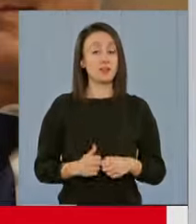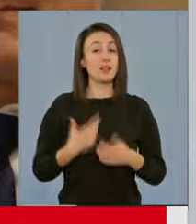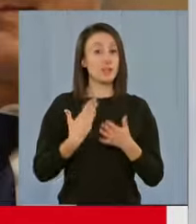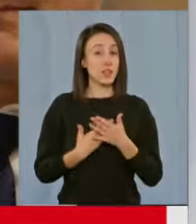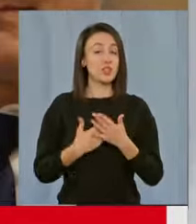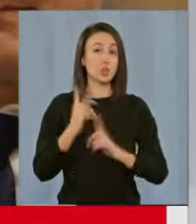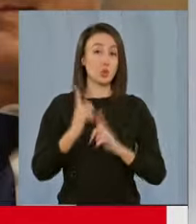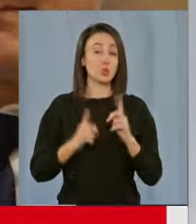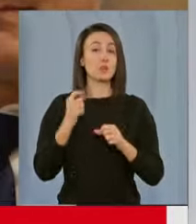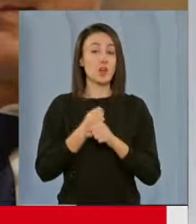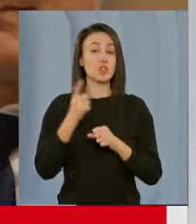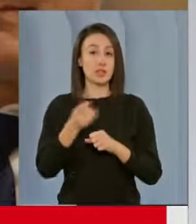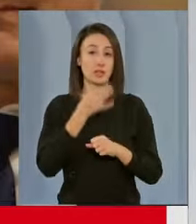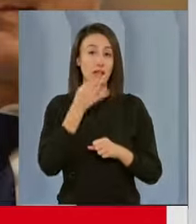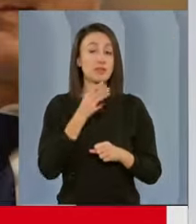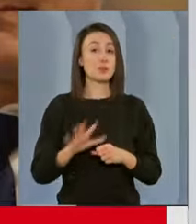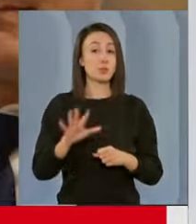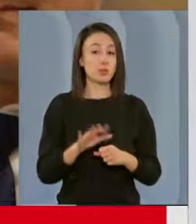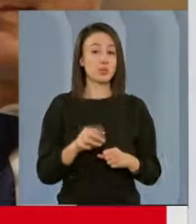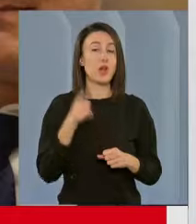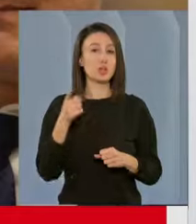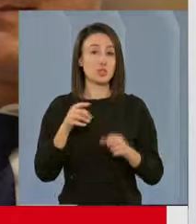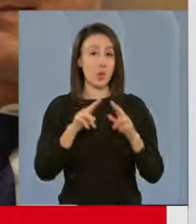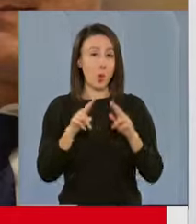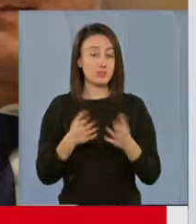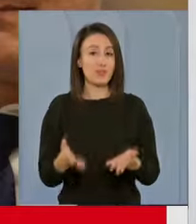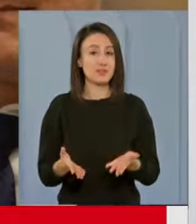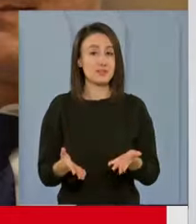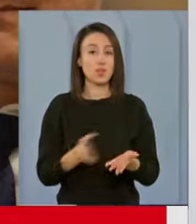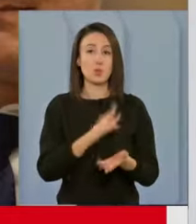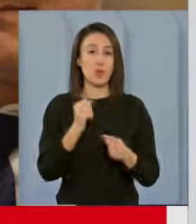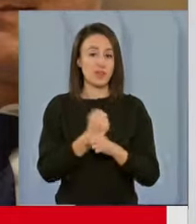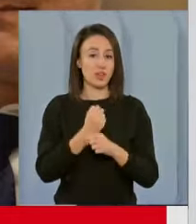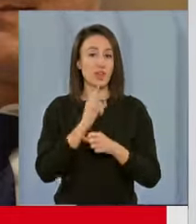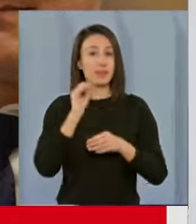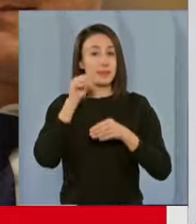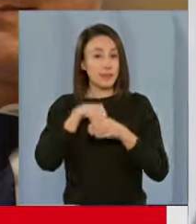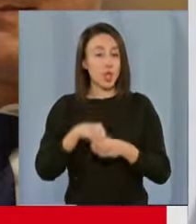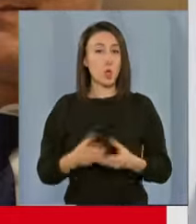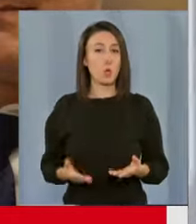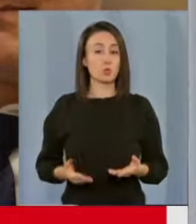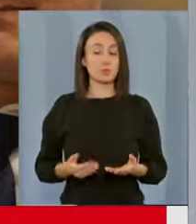ce totuși face aceste declarații publice în acest context și nu le face în interiorul